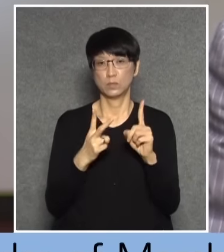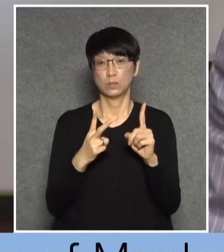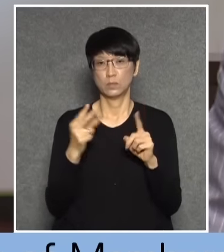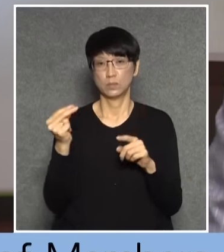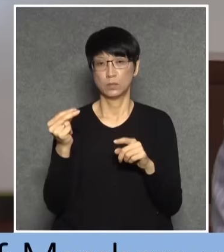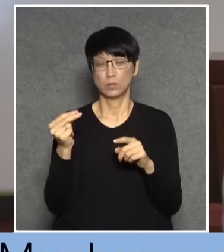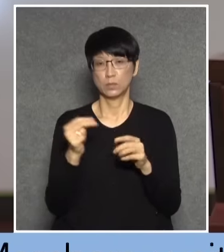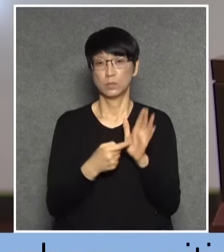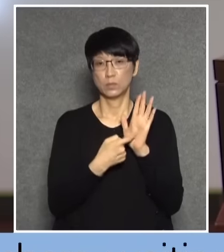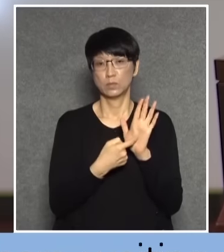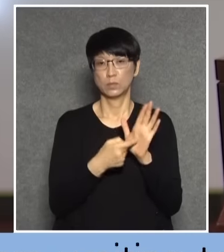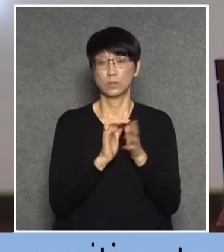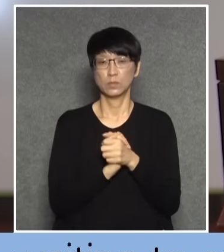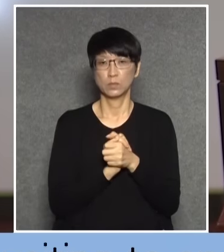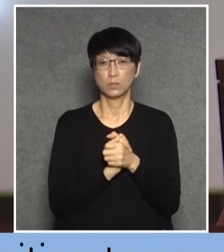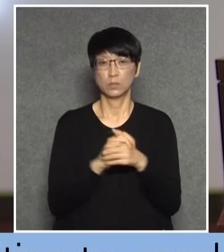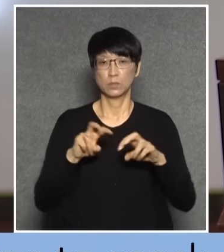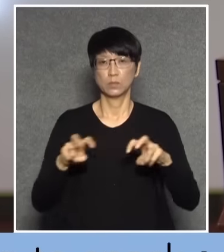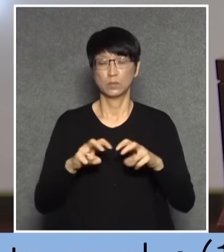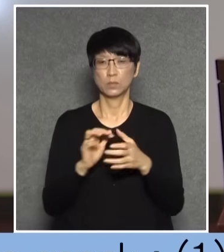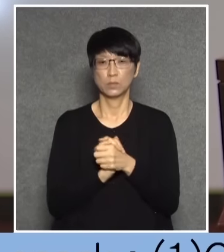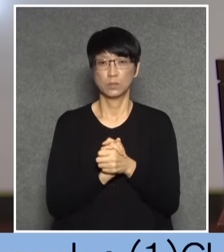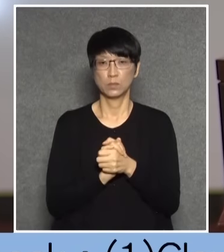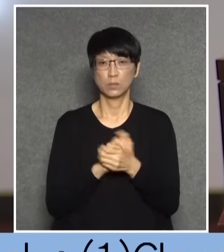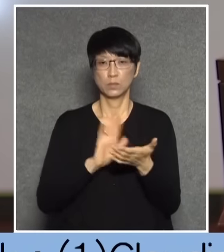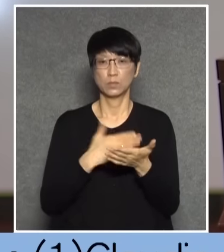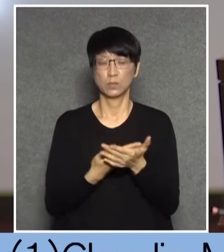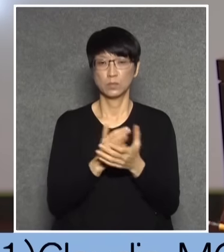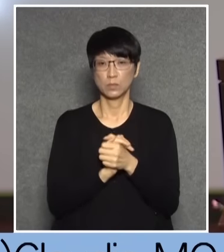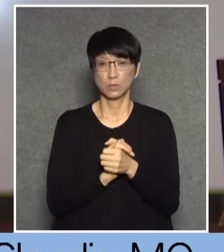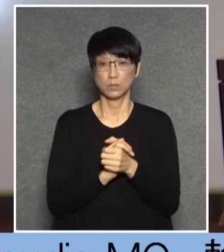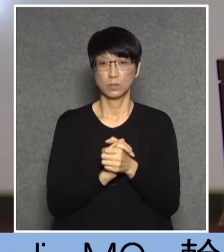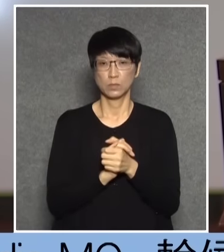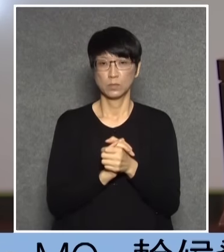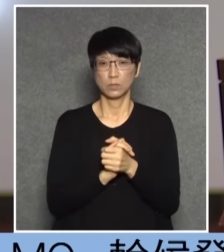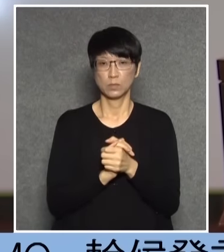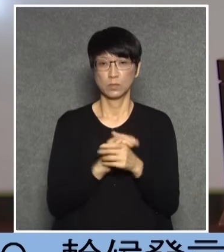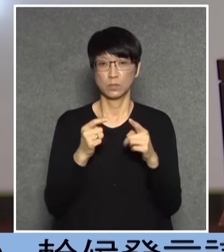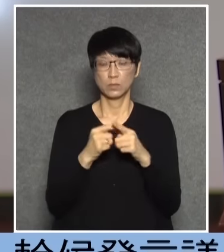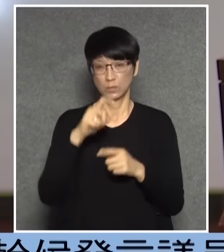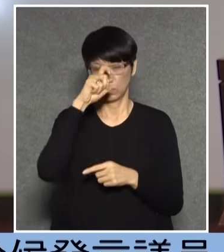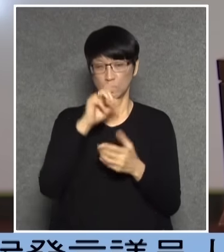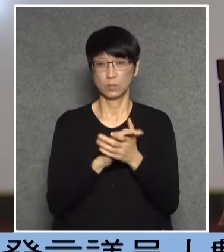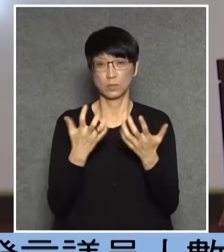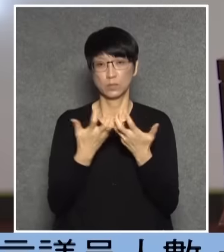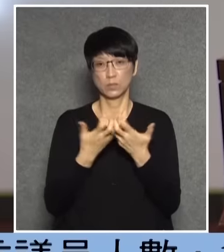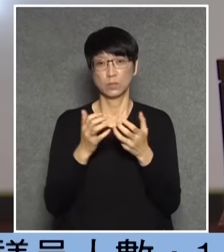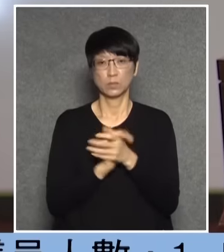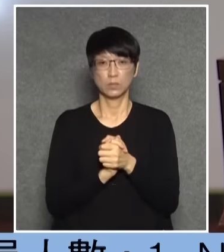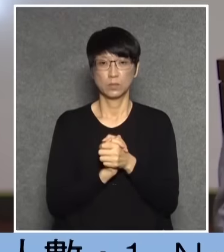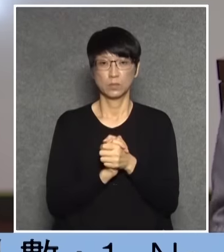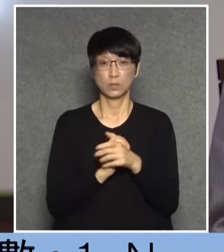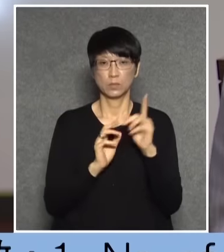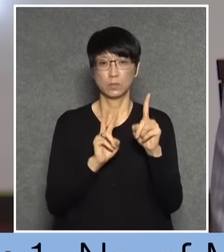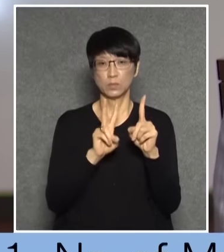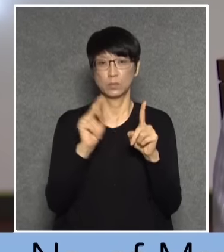127宗個案，係咪好似查詢個案？但係咧就無人得席，呢個我就記得個數字係咪實際好似